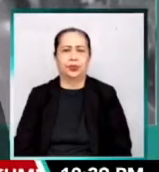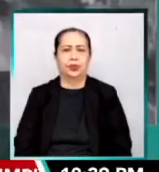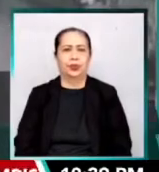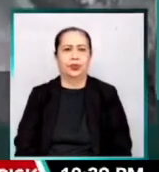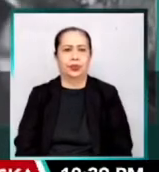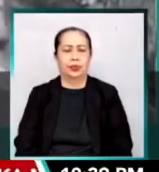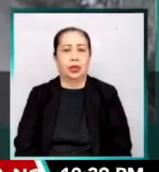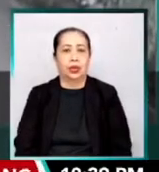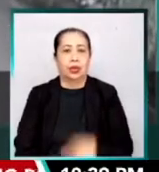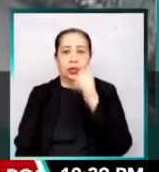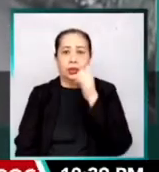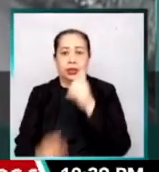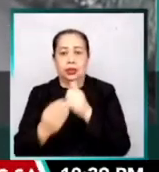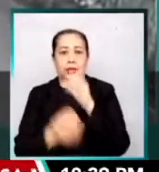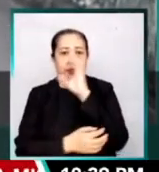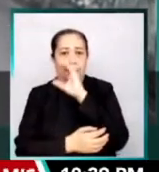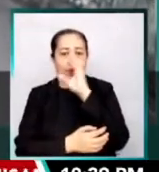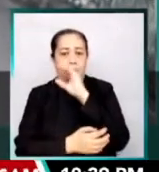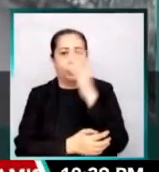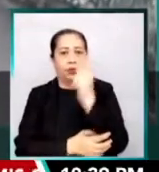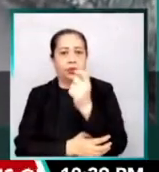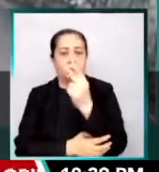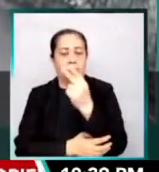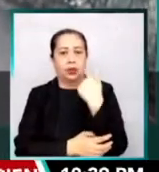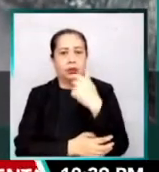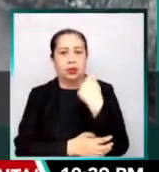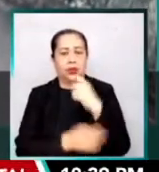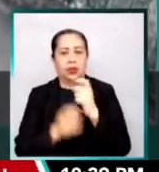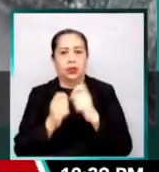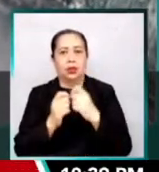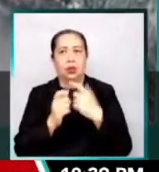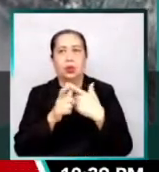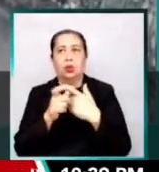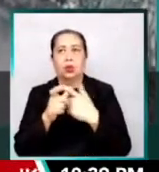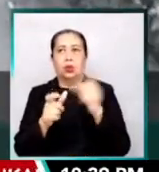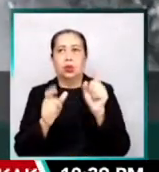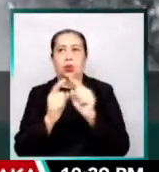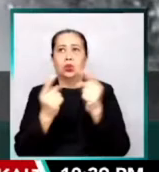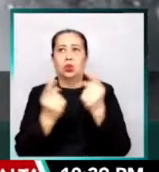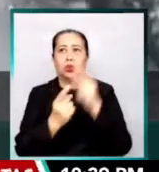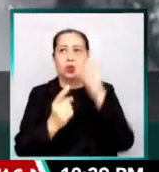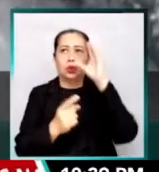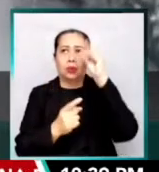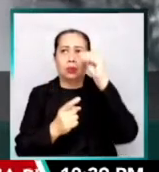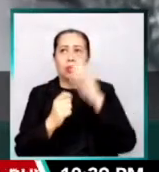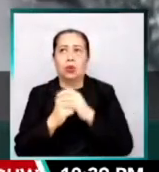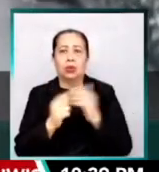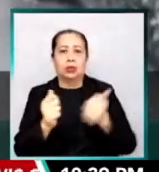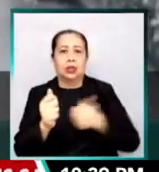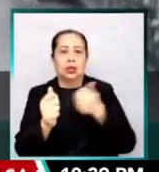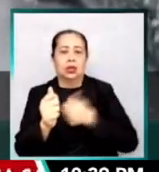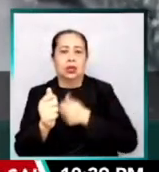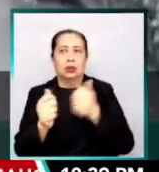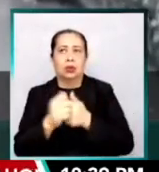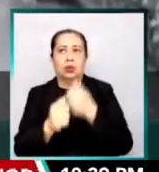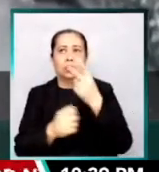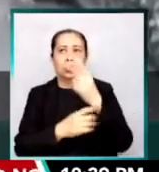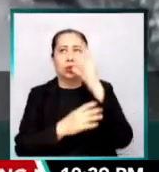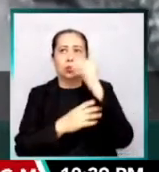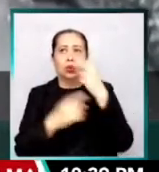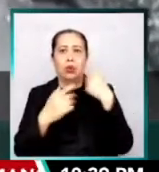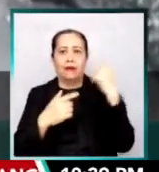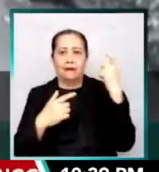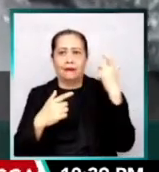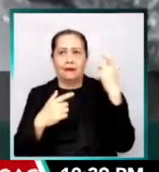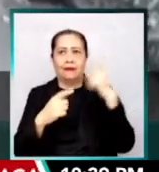Kuhayan sa Cebu City noong Webes kung saan kumakaripas ng takbo ang isang grupo ng mga lalaki. Hinahabol kasi sila ng dalawang lalaking may baril.